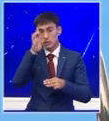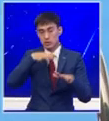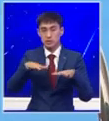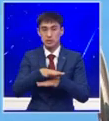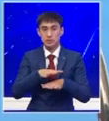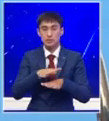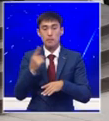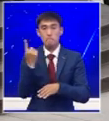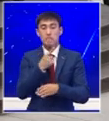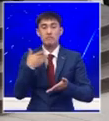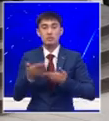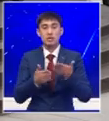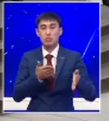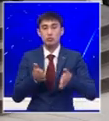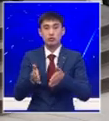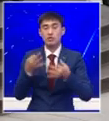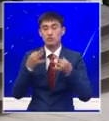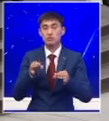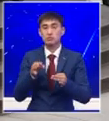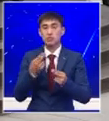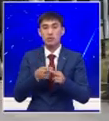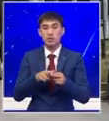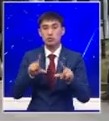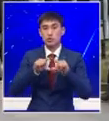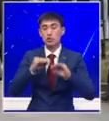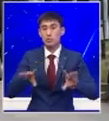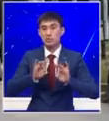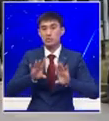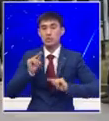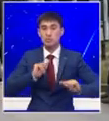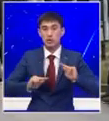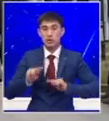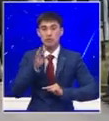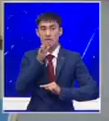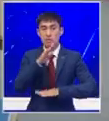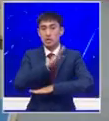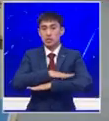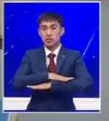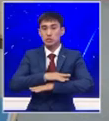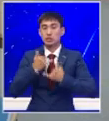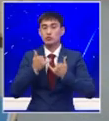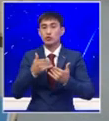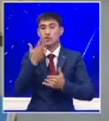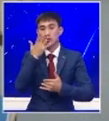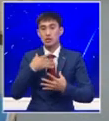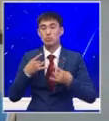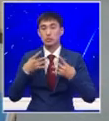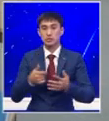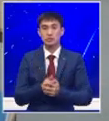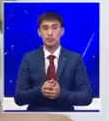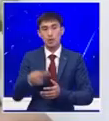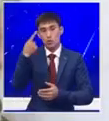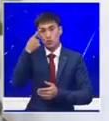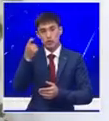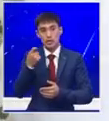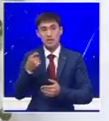страны, что стало первым шагом на пути к независимости. Об этом школьникам рассказали педагоги во время классного часа, посвященного национальному празднику. Узнали